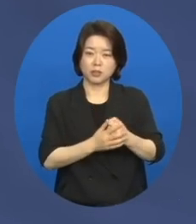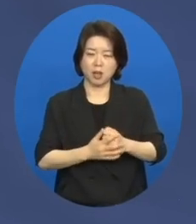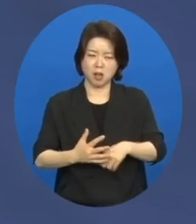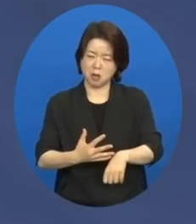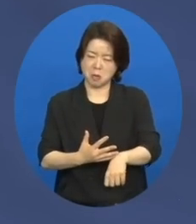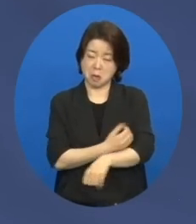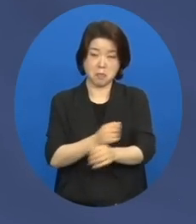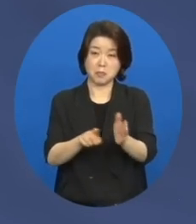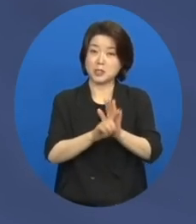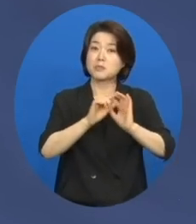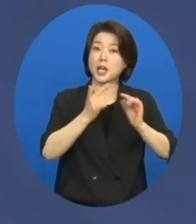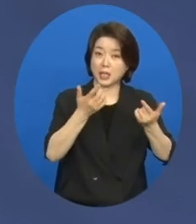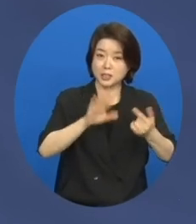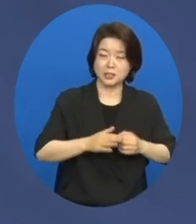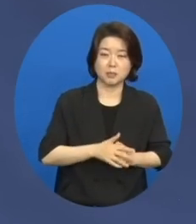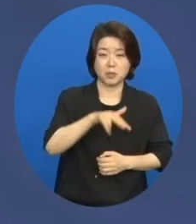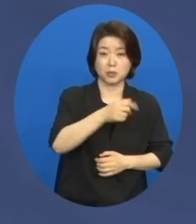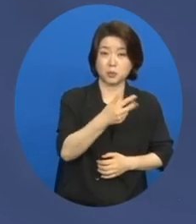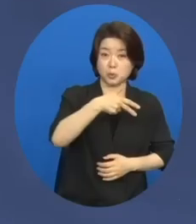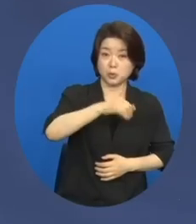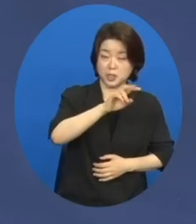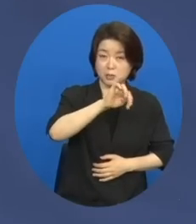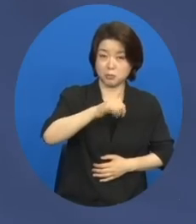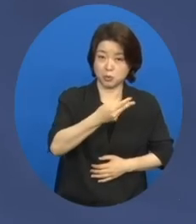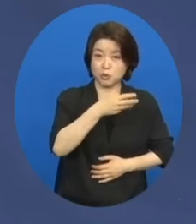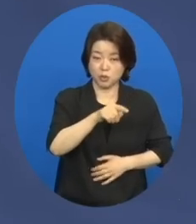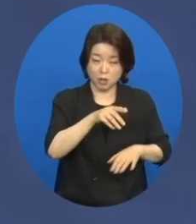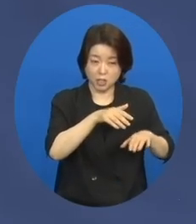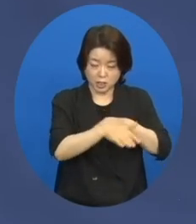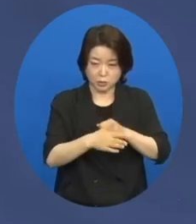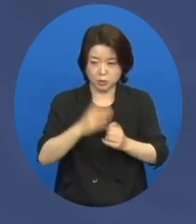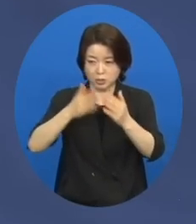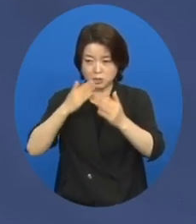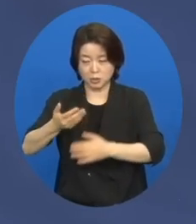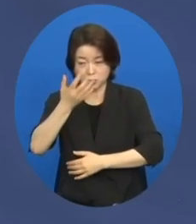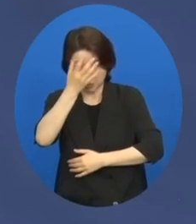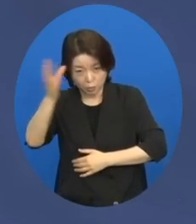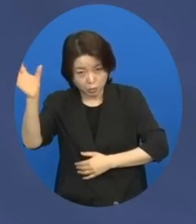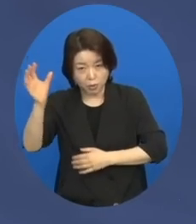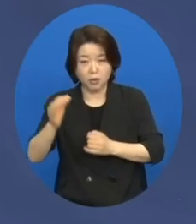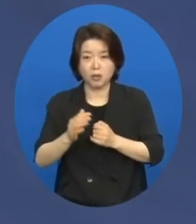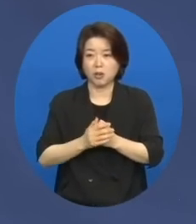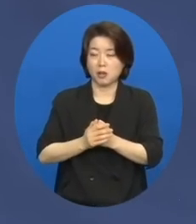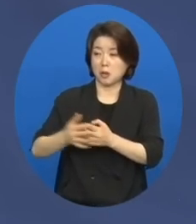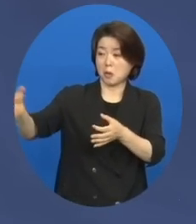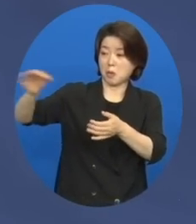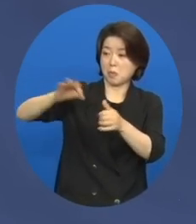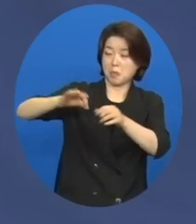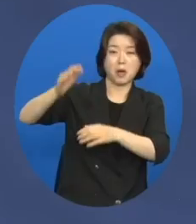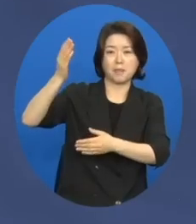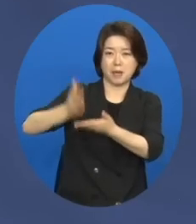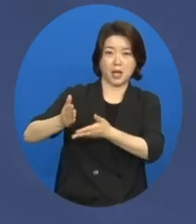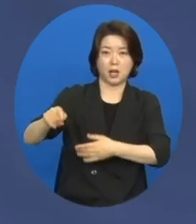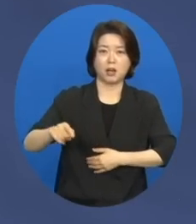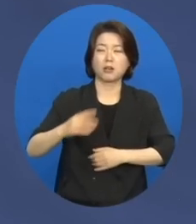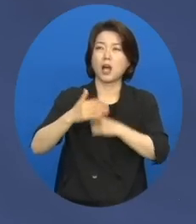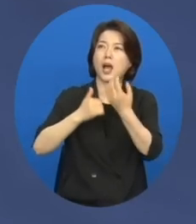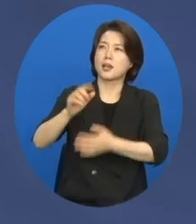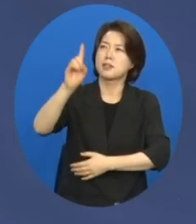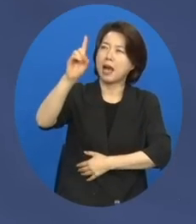믿음은 아니지만 조지 물러식으로 정식 후원 활동이나 모금 못하게 하고 그냥 하나님 한 분